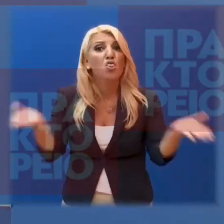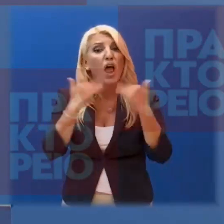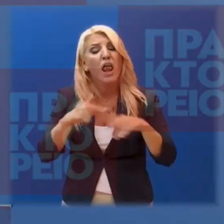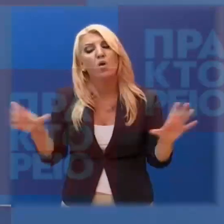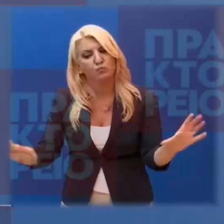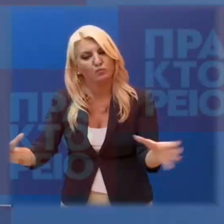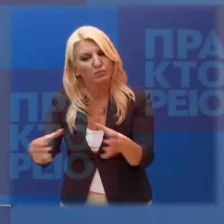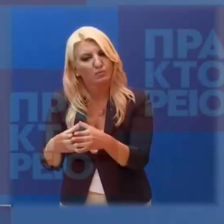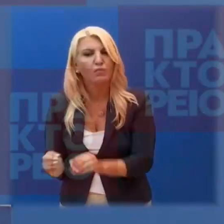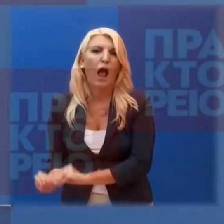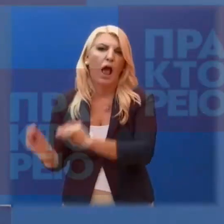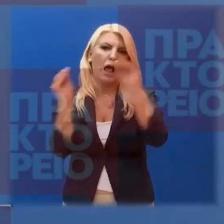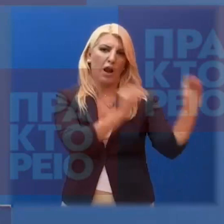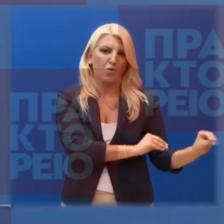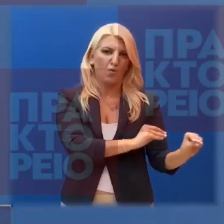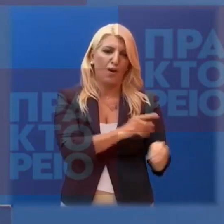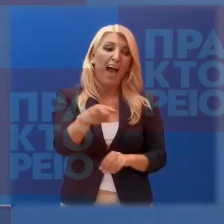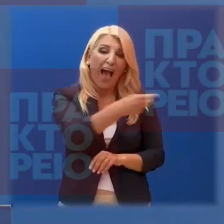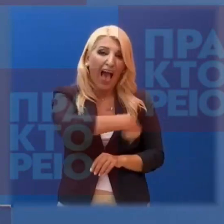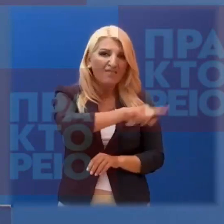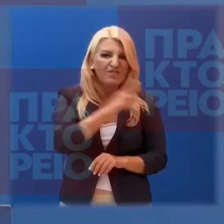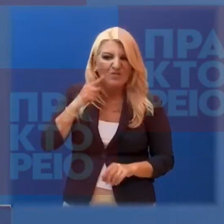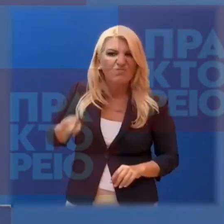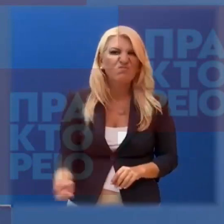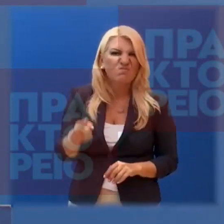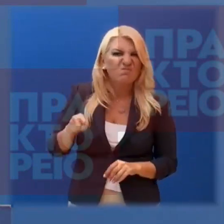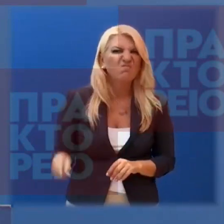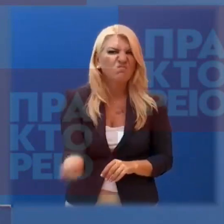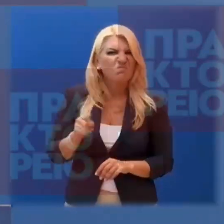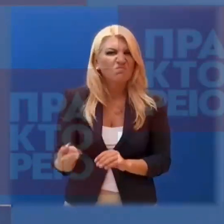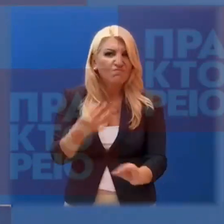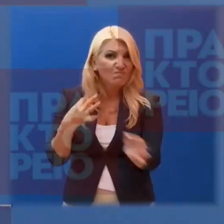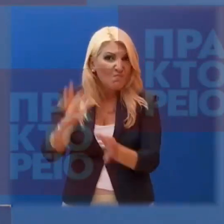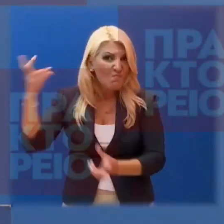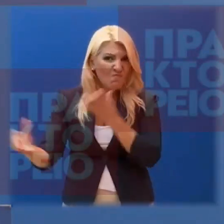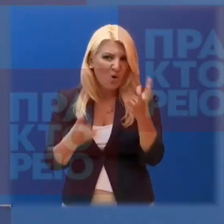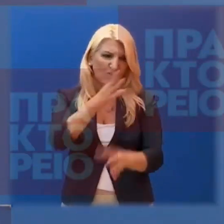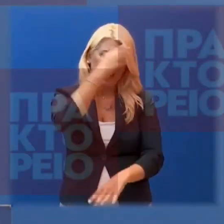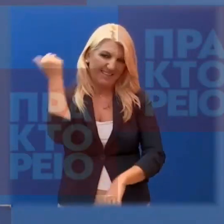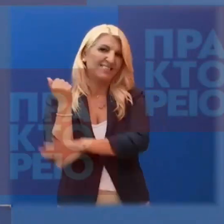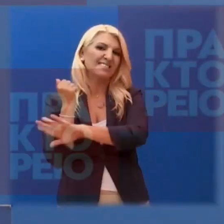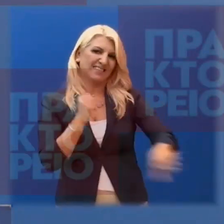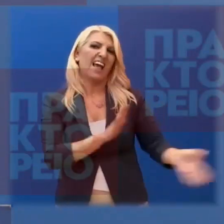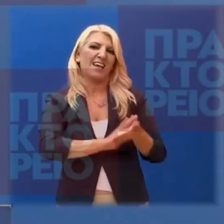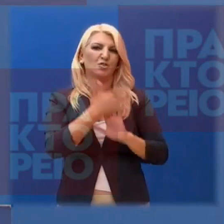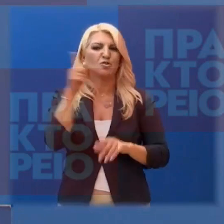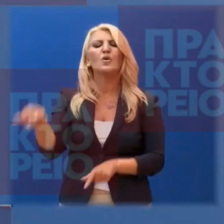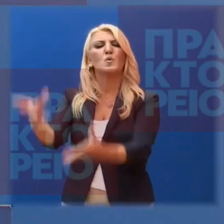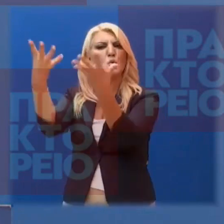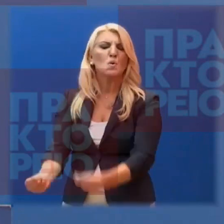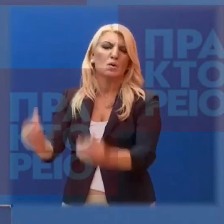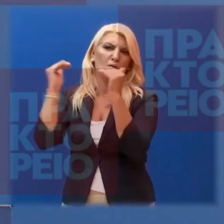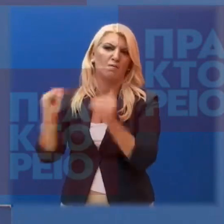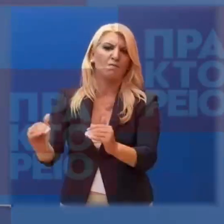τους όσοι έβαζαν τις φωτιές, να το ξεχάσουν. Από εκεί και πέρα η πολιτεία κινείται στο εξής τρίπτυχο: στέγη,